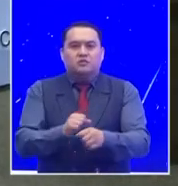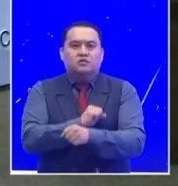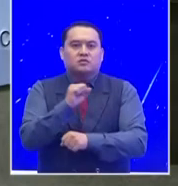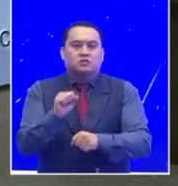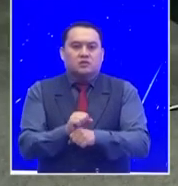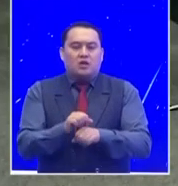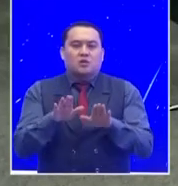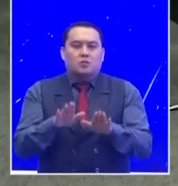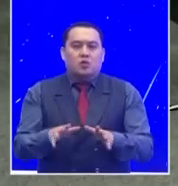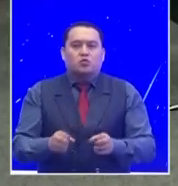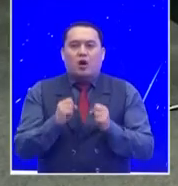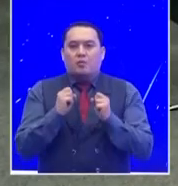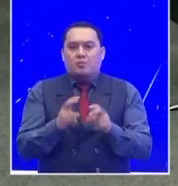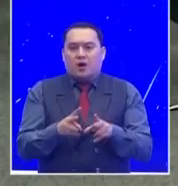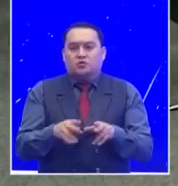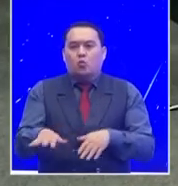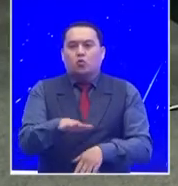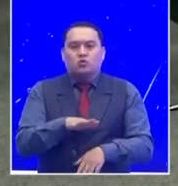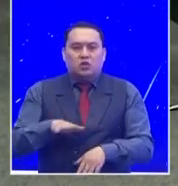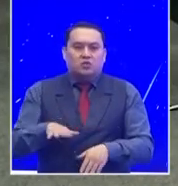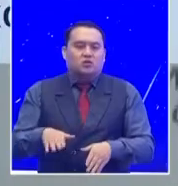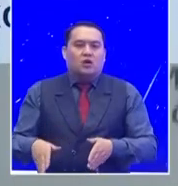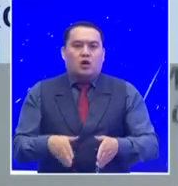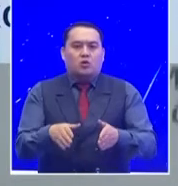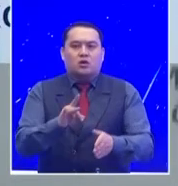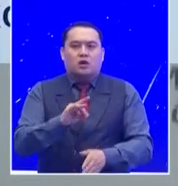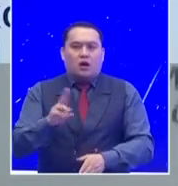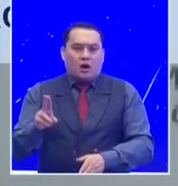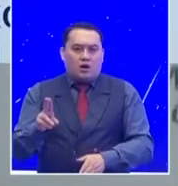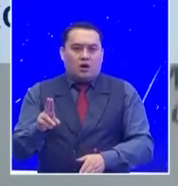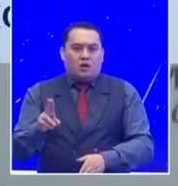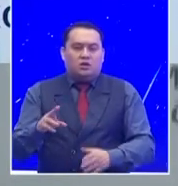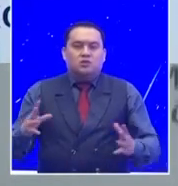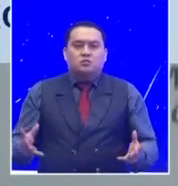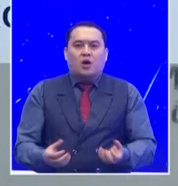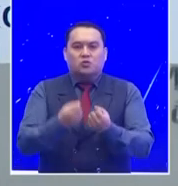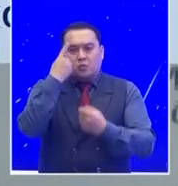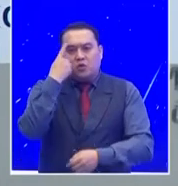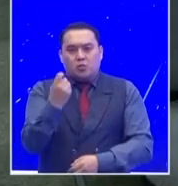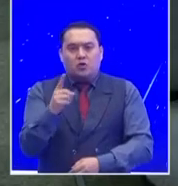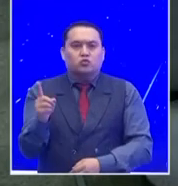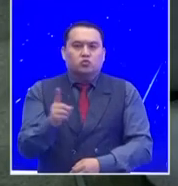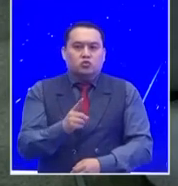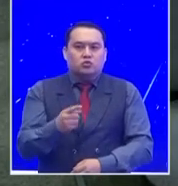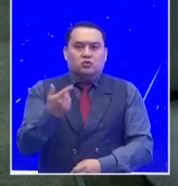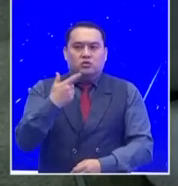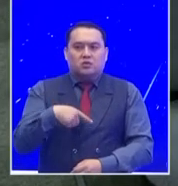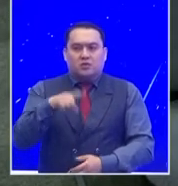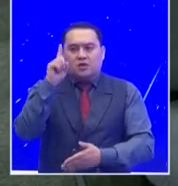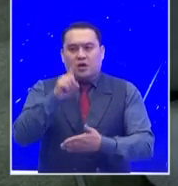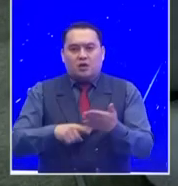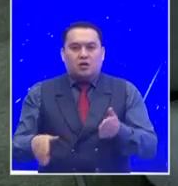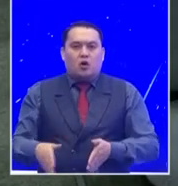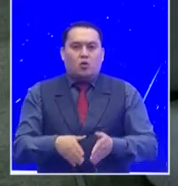Они размещены на наиболее аварийно опасных участках дорог республиканского значения. Спасатели предупреждают, не будьте самонадеянны,